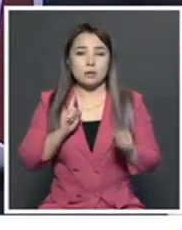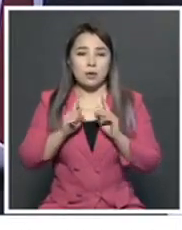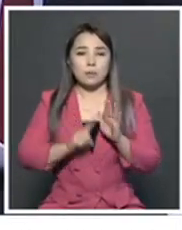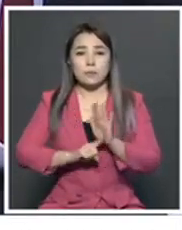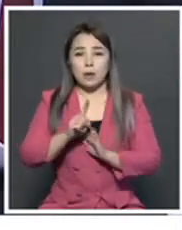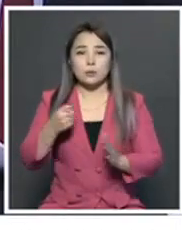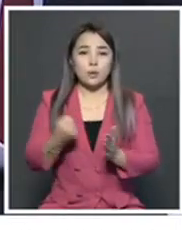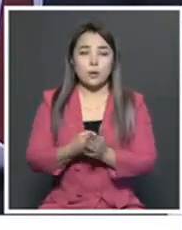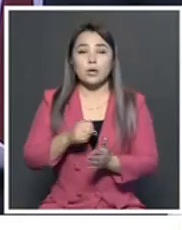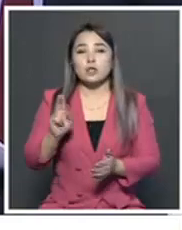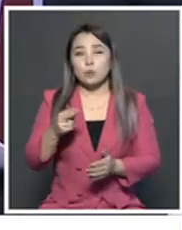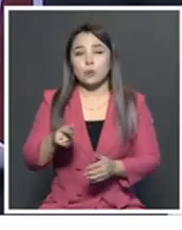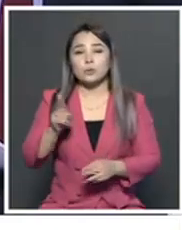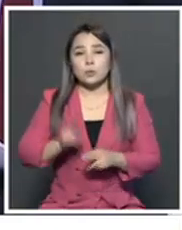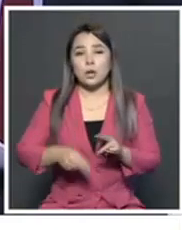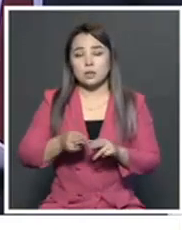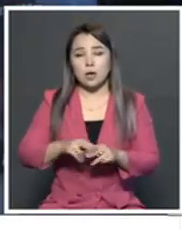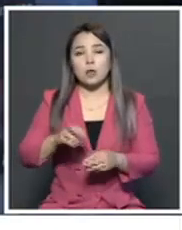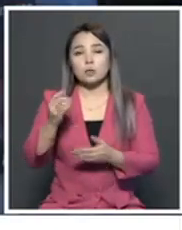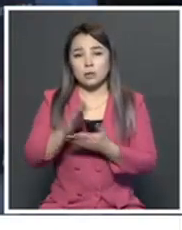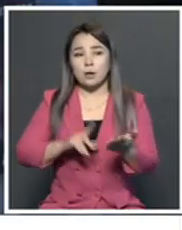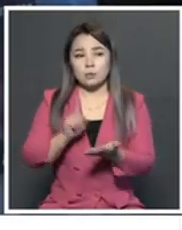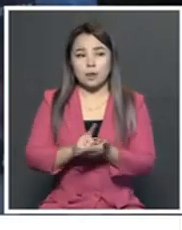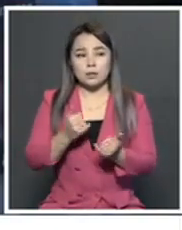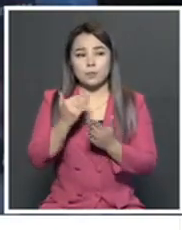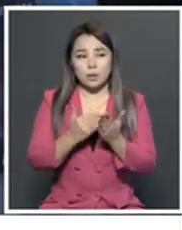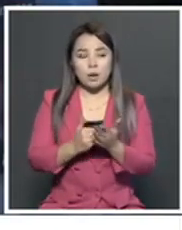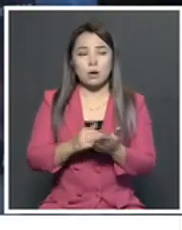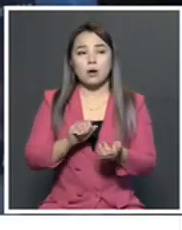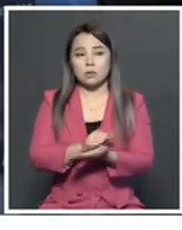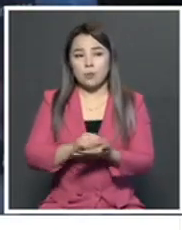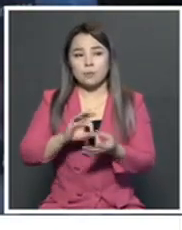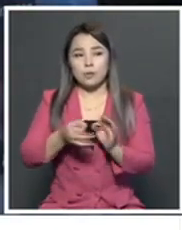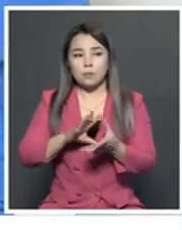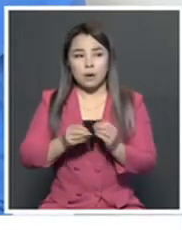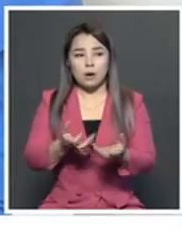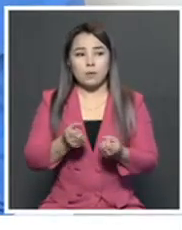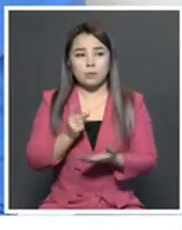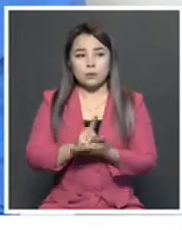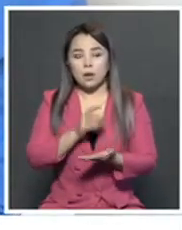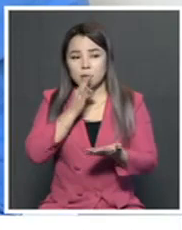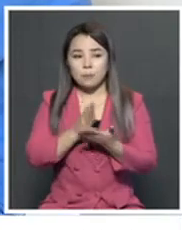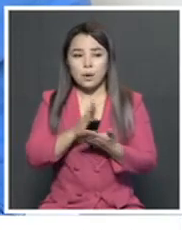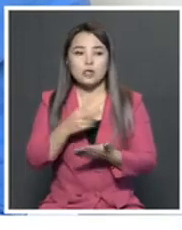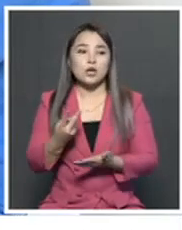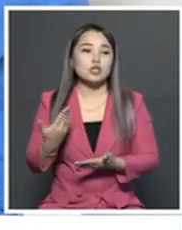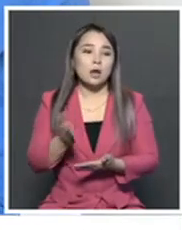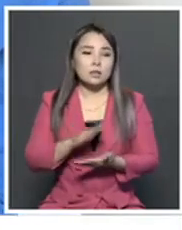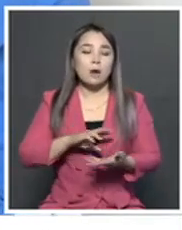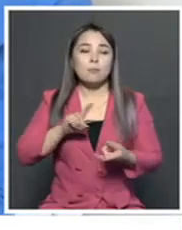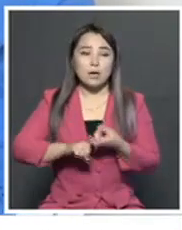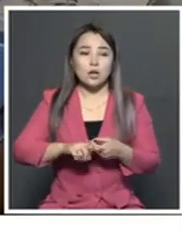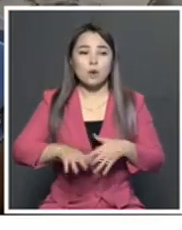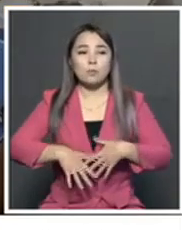желтоқсанның соңына дейін жалғасады. Университеттерде цифрлық жүйе жетілген. Басым бөлігі құжаттарды электронды форматта қабылдауға көшкен. Бұл екі жақты байланысты нығайтуға